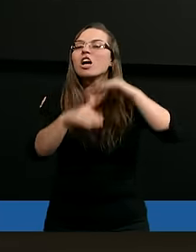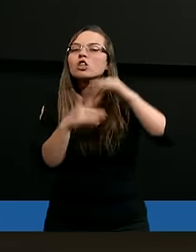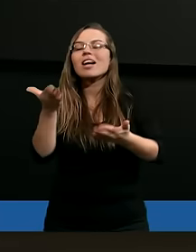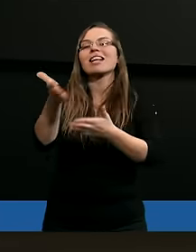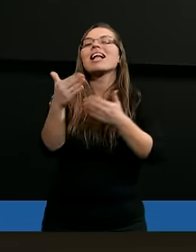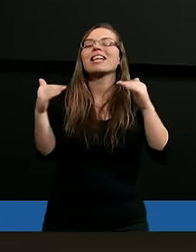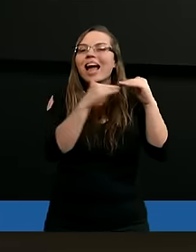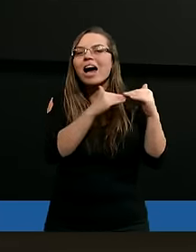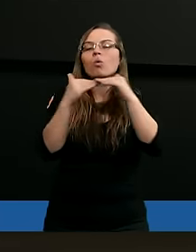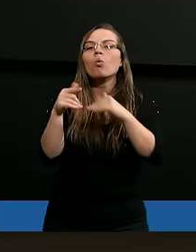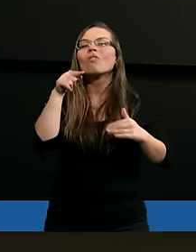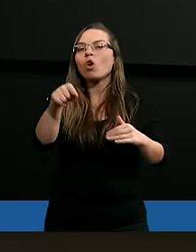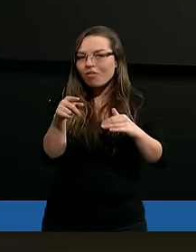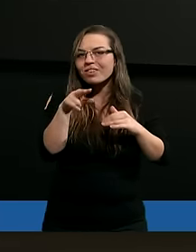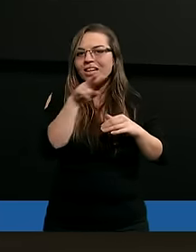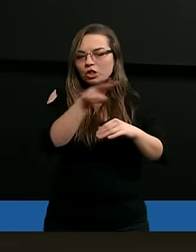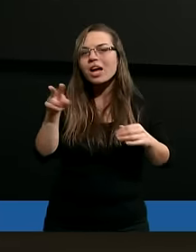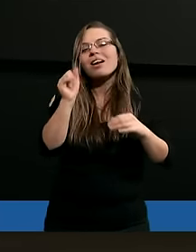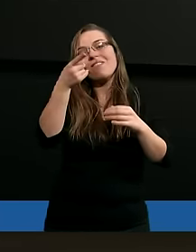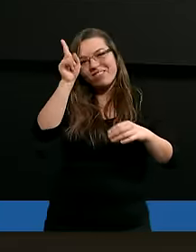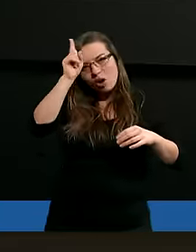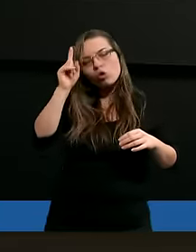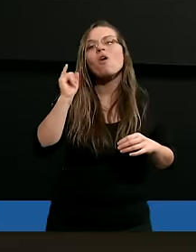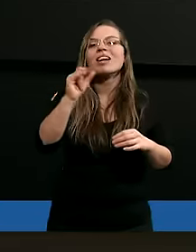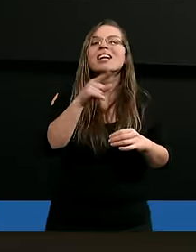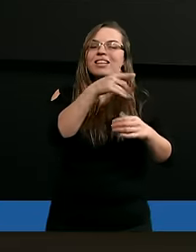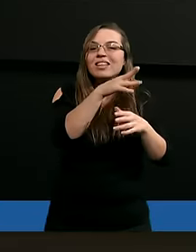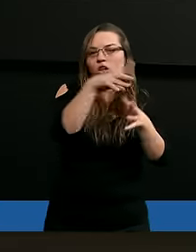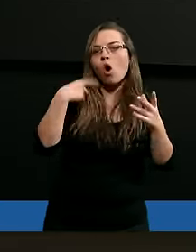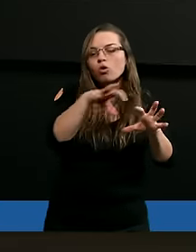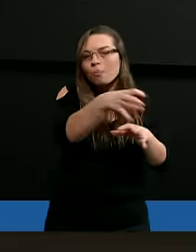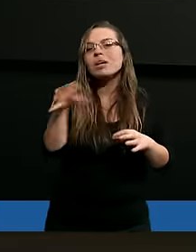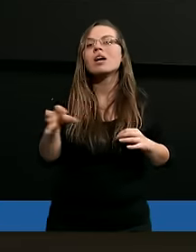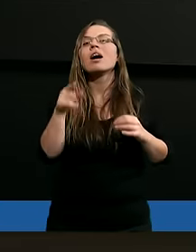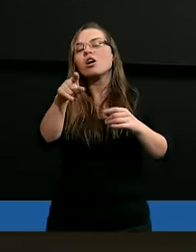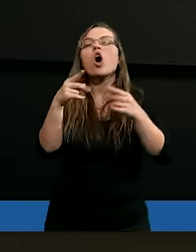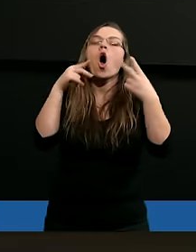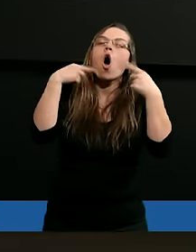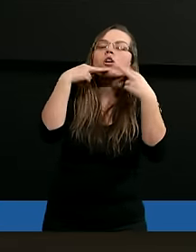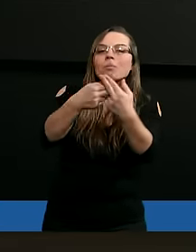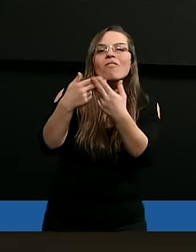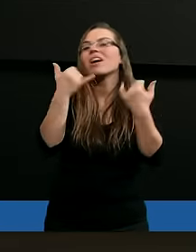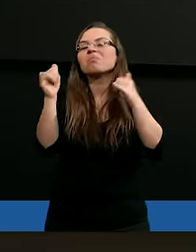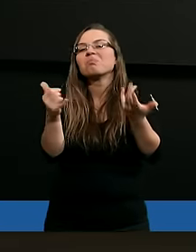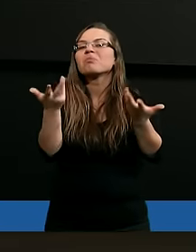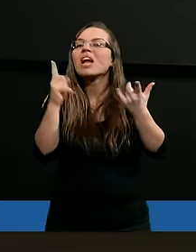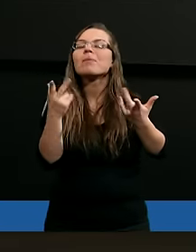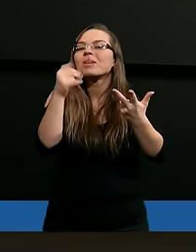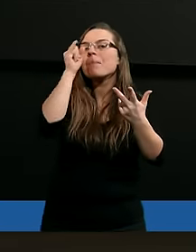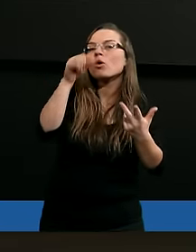zarówno teologowie, jak i filozofowie dali różne propozycje odpowiedzi i